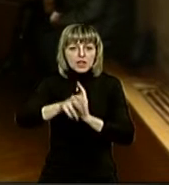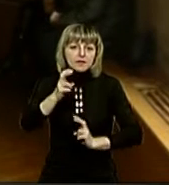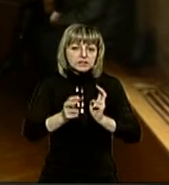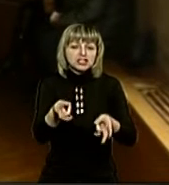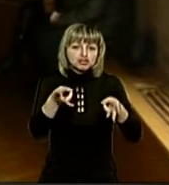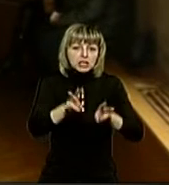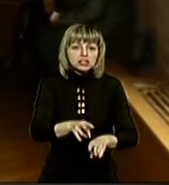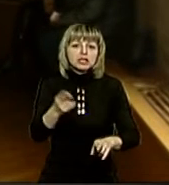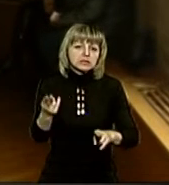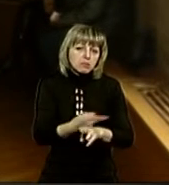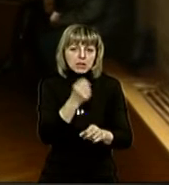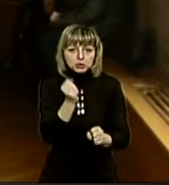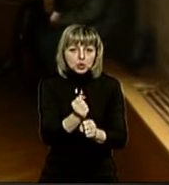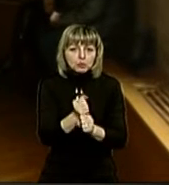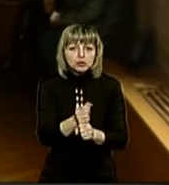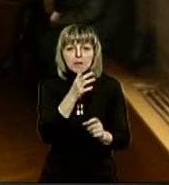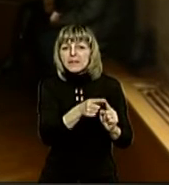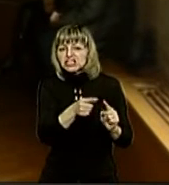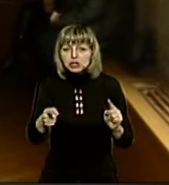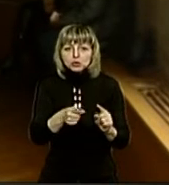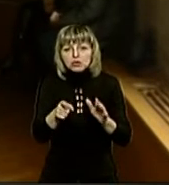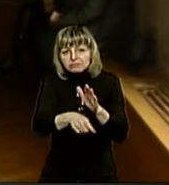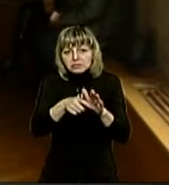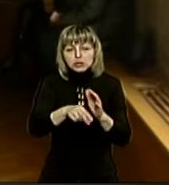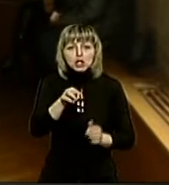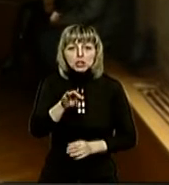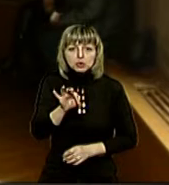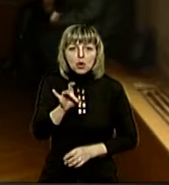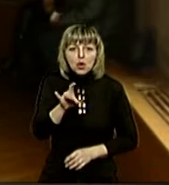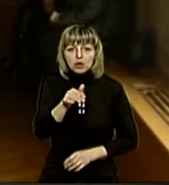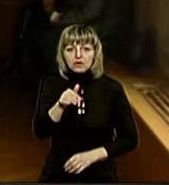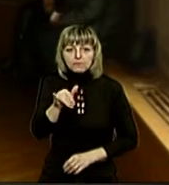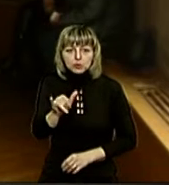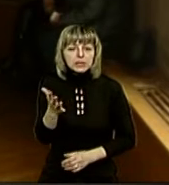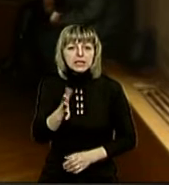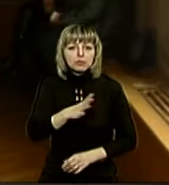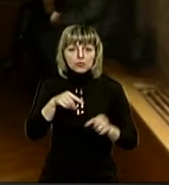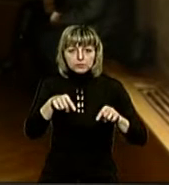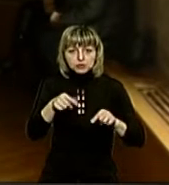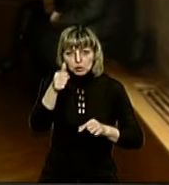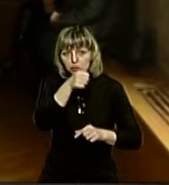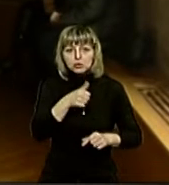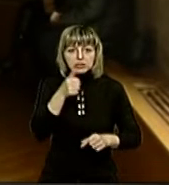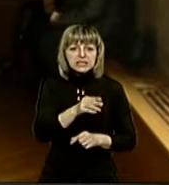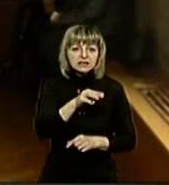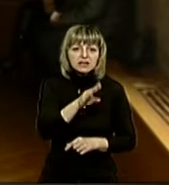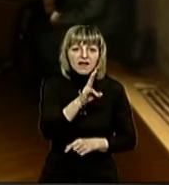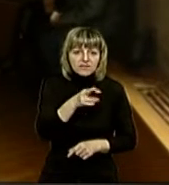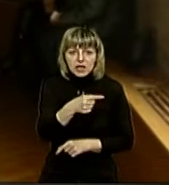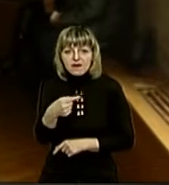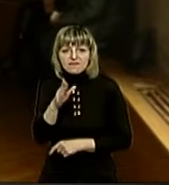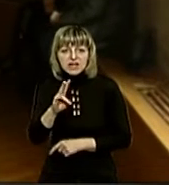лишаються практично без роботи, тому що сезон видобутку торфу, який був в поточному році з травня по вересень, ми